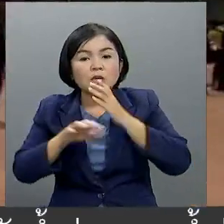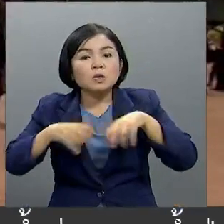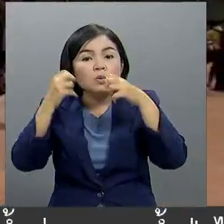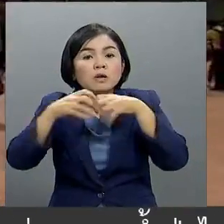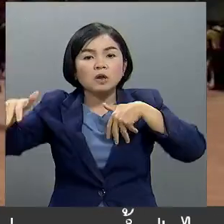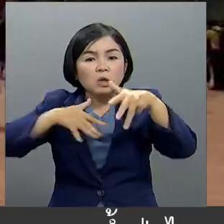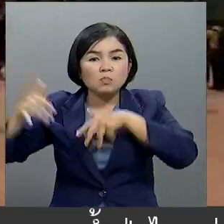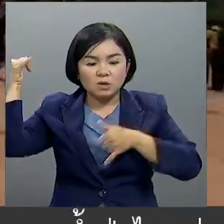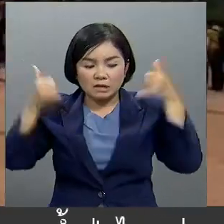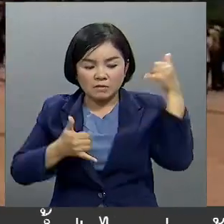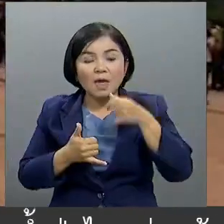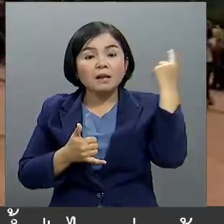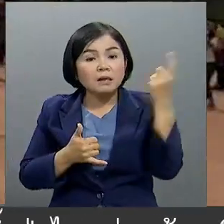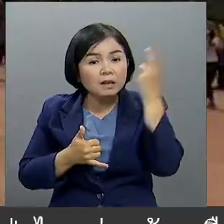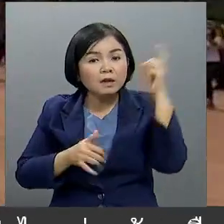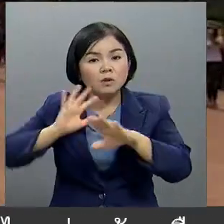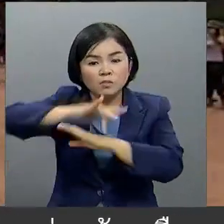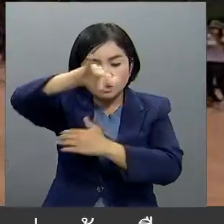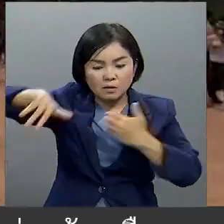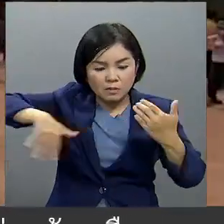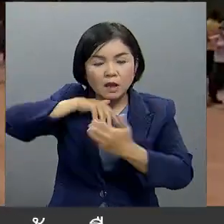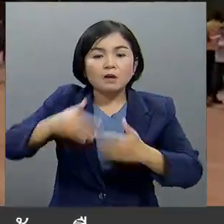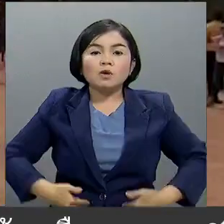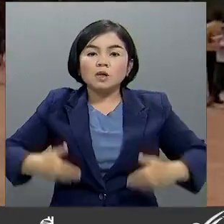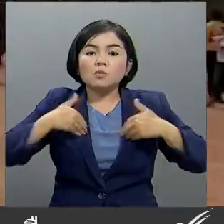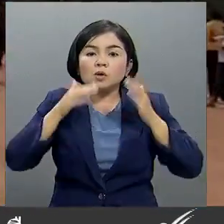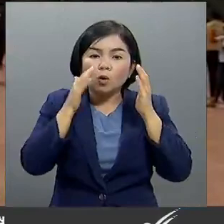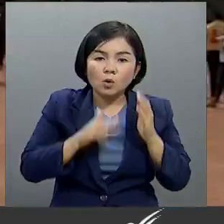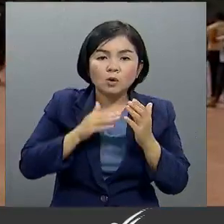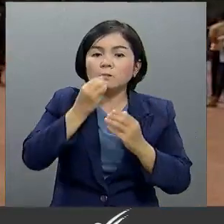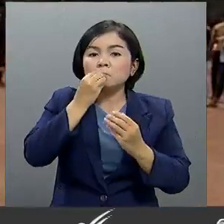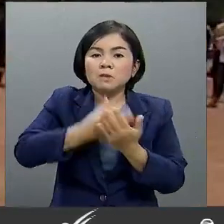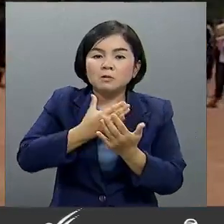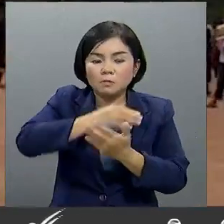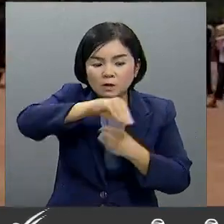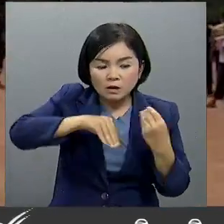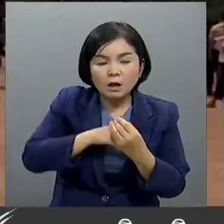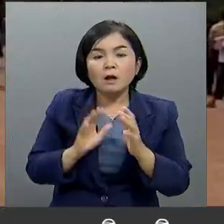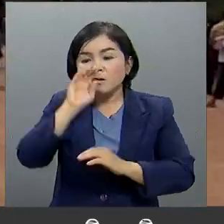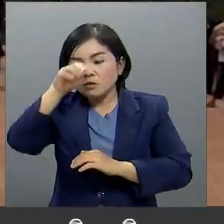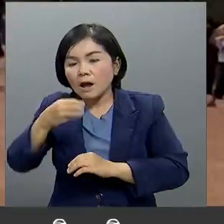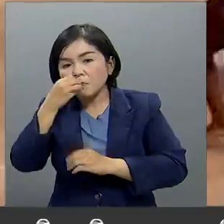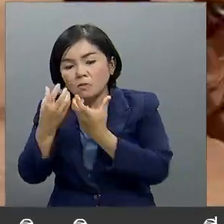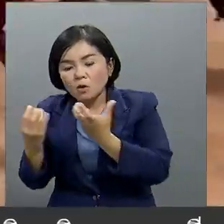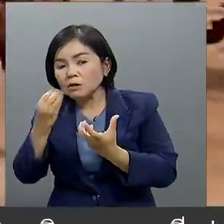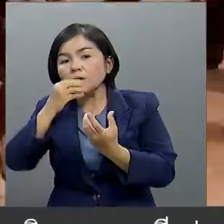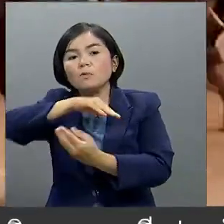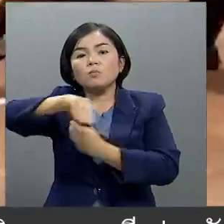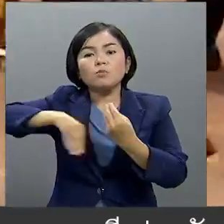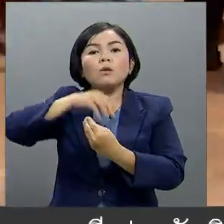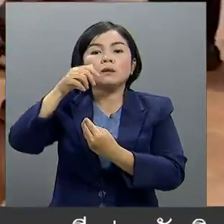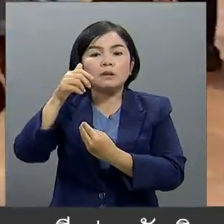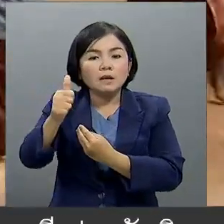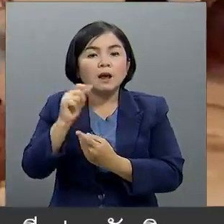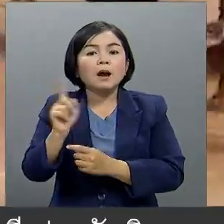สภาพแวดล้อมที่เหมาะสมต่อการดำรงชีพของคนและช้างอย่างยั่งยืนโดยมีแนวคิดที่จะสร้างเป็นแหล่งท่องเที่ยวเกี่ยวกับช้างครบวง